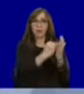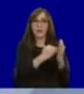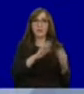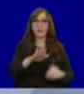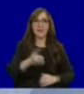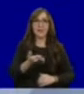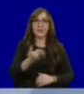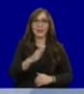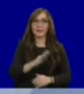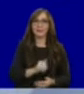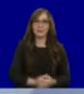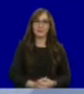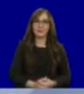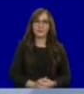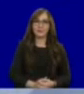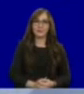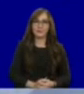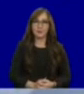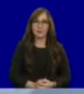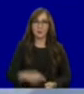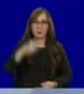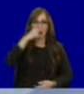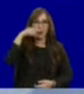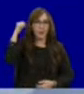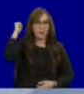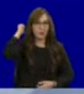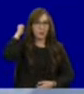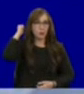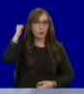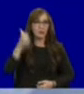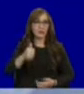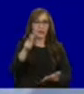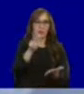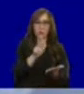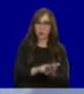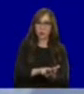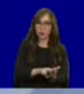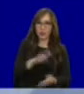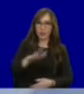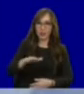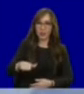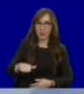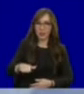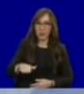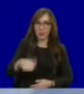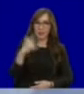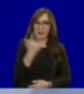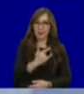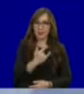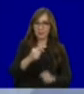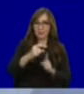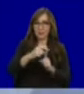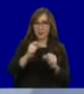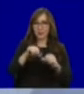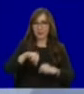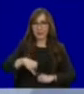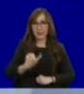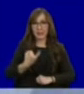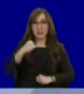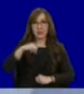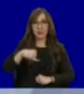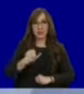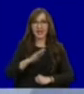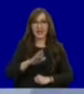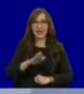Dan tentunya orang tua dapat memutuskan anaknya. Kalau mereka tidak nyaman, mereka boleh memutuskan anaknya masih mau PJJ ataupun dia kembali